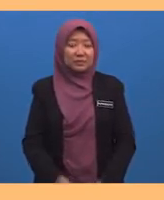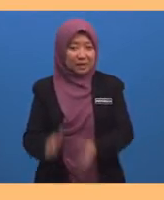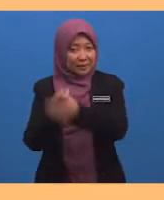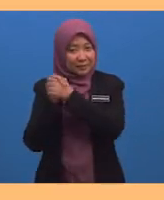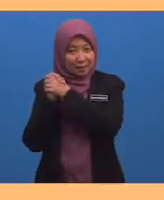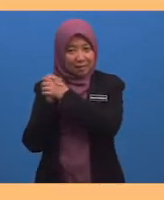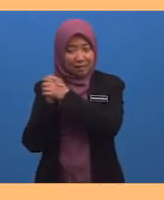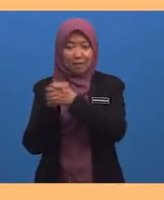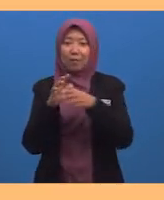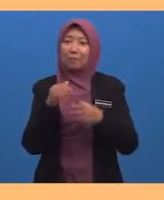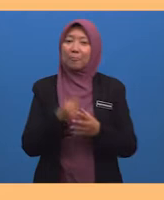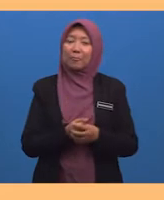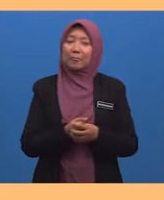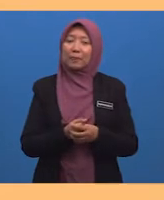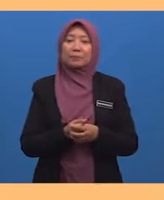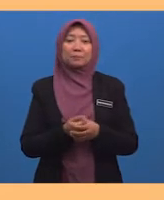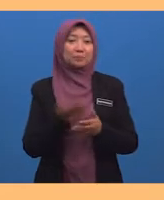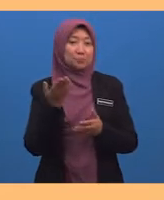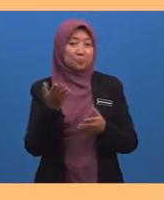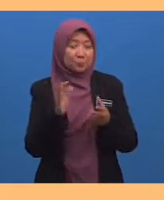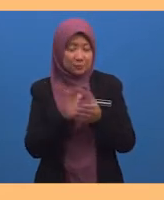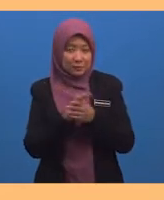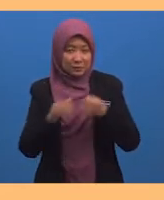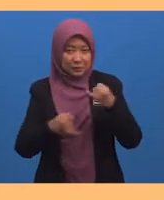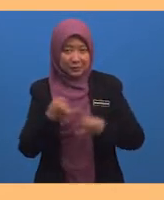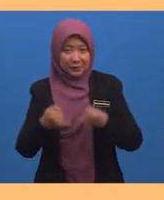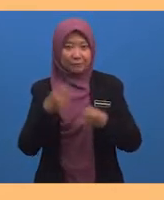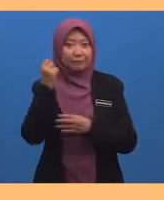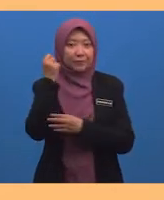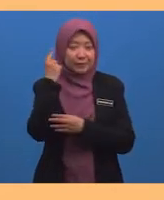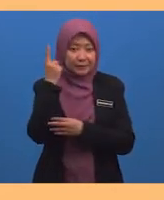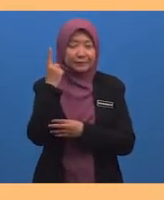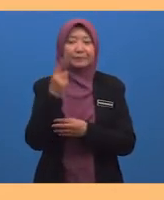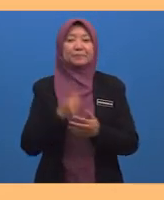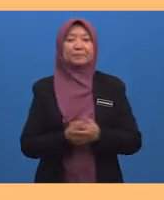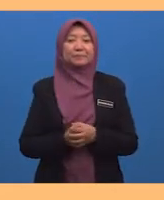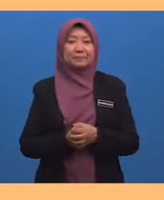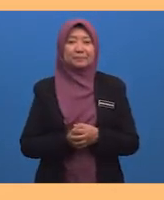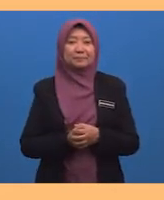Tahniah. Anda berjaya memahami kehendak soalan dengan baik.